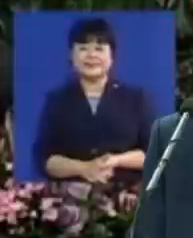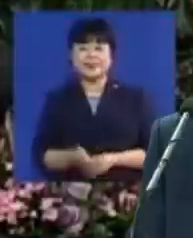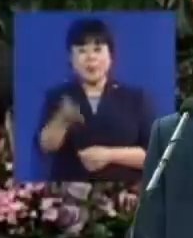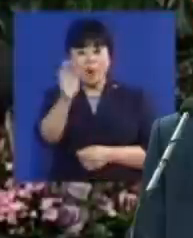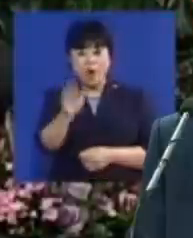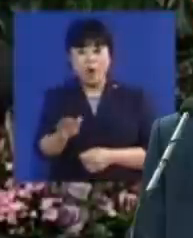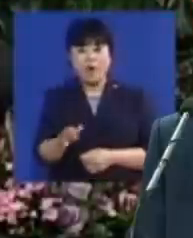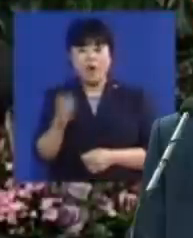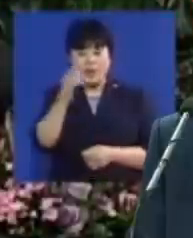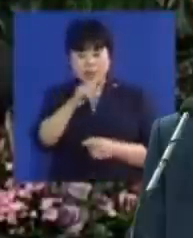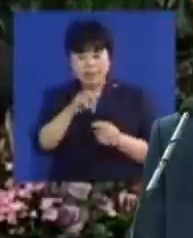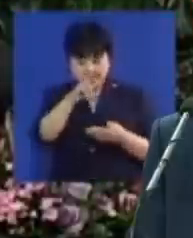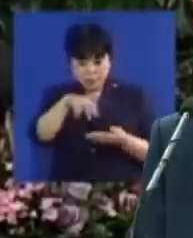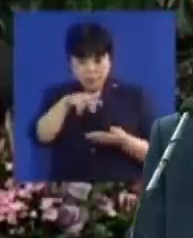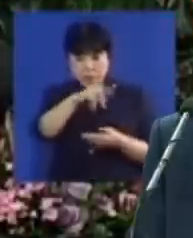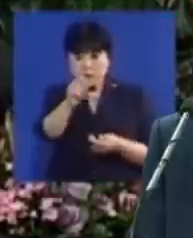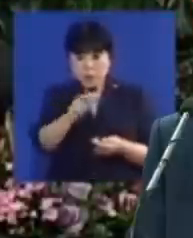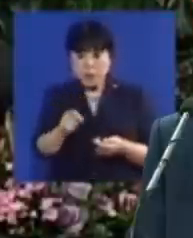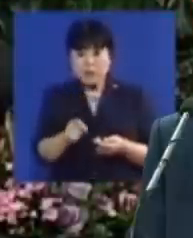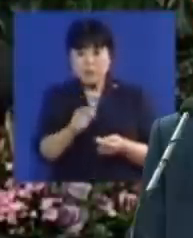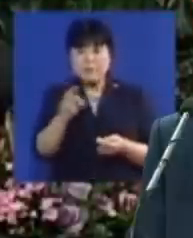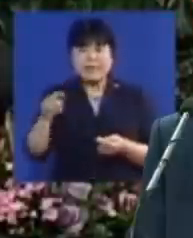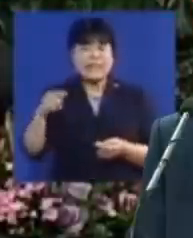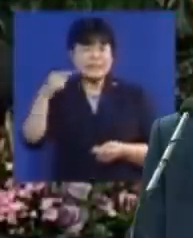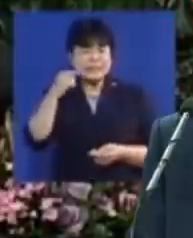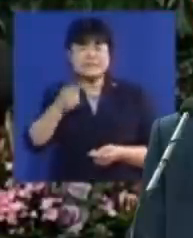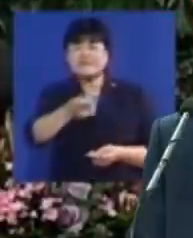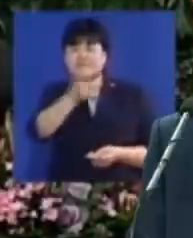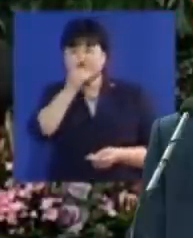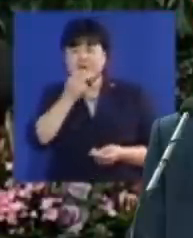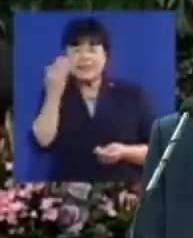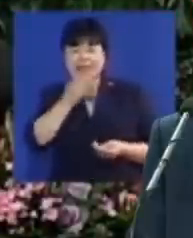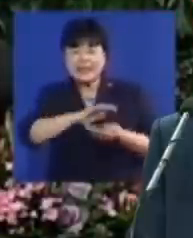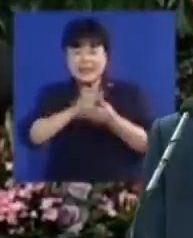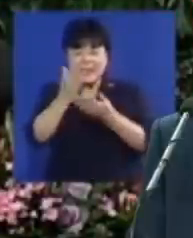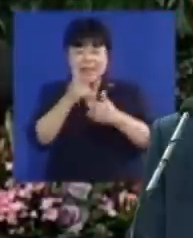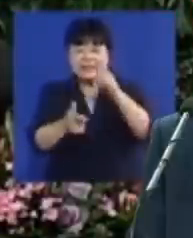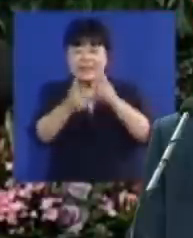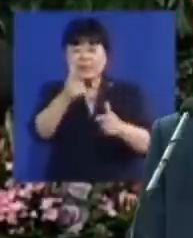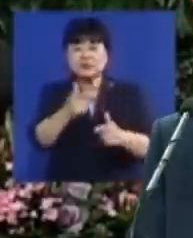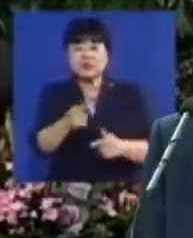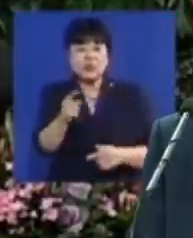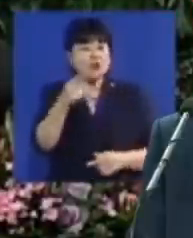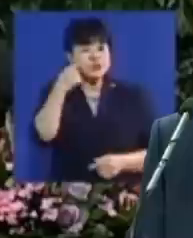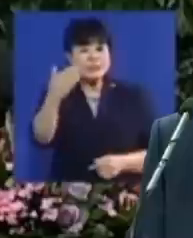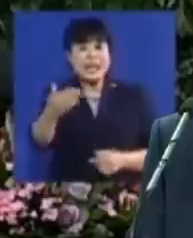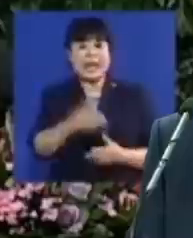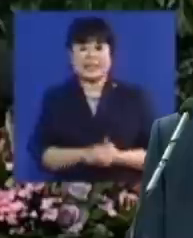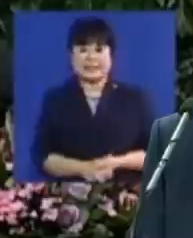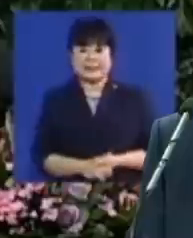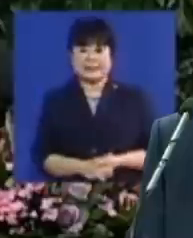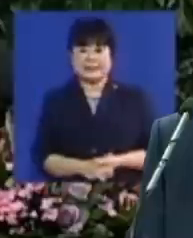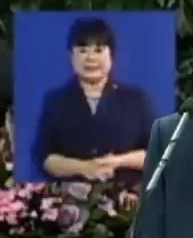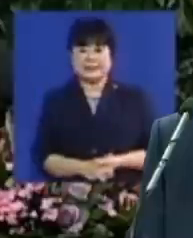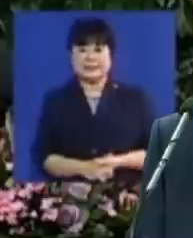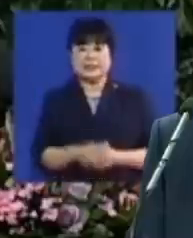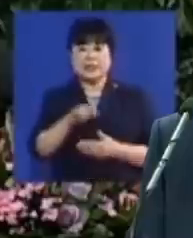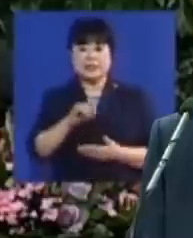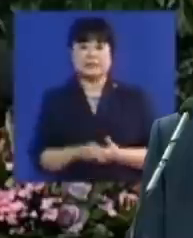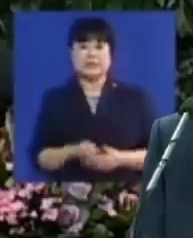그러면 성경에 기록한 마라의 쓴물과 그를 달게 한 나뭇가지는 도대체 무엇입니까? 그